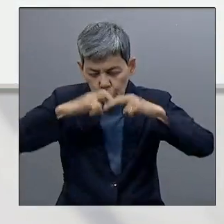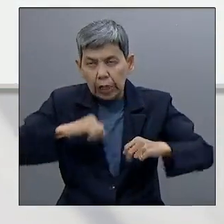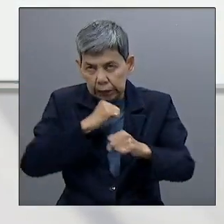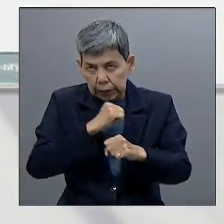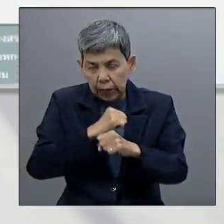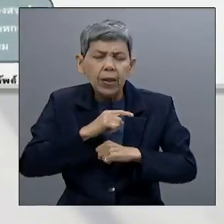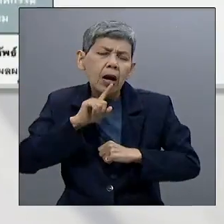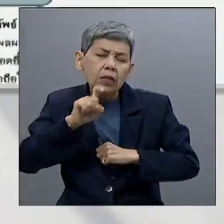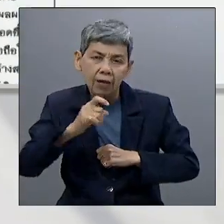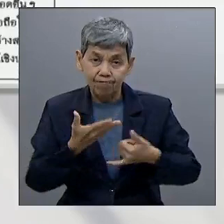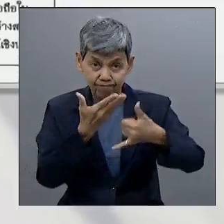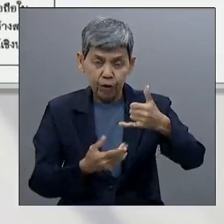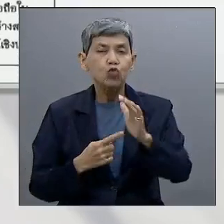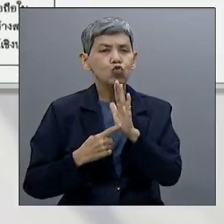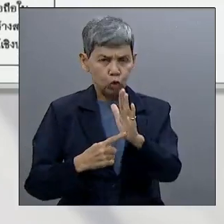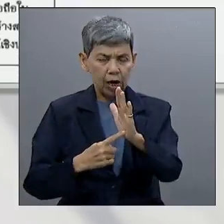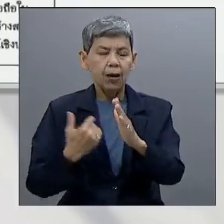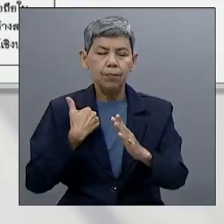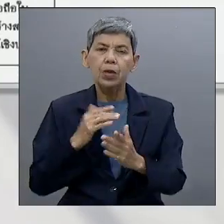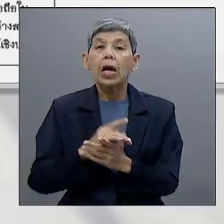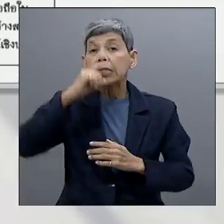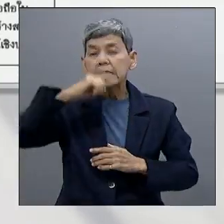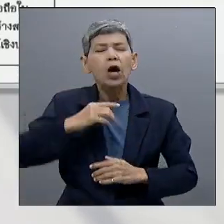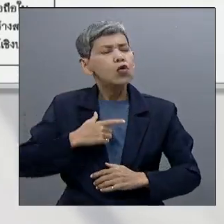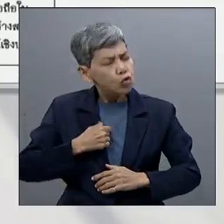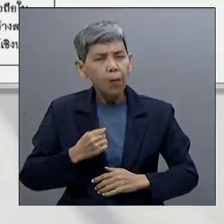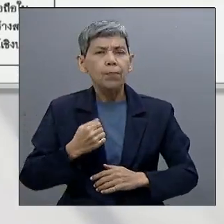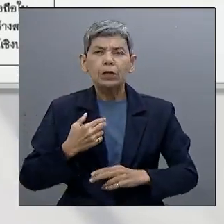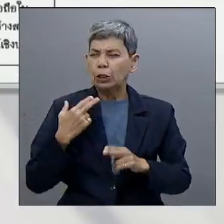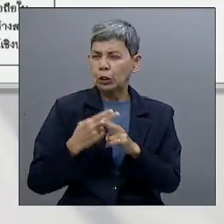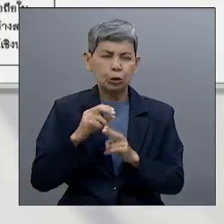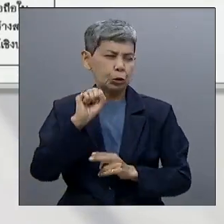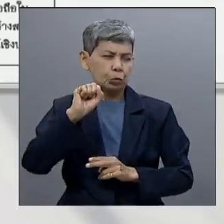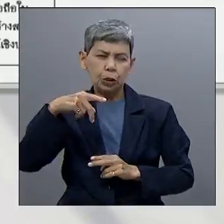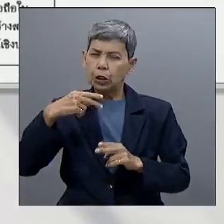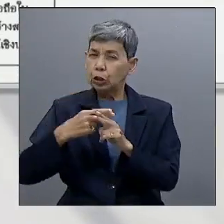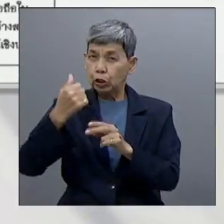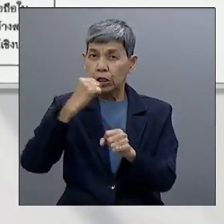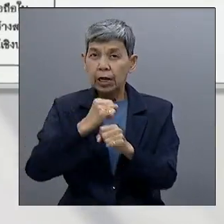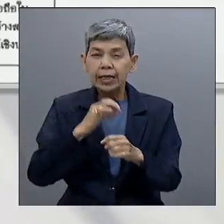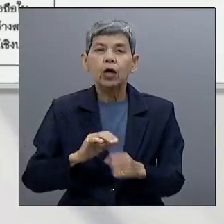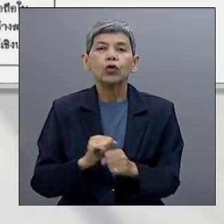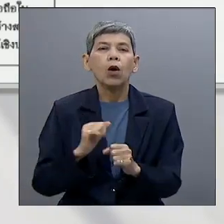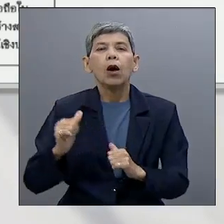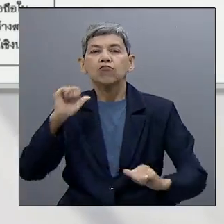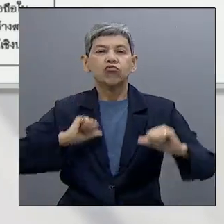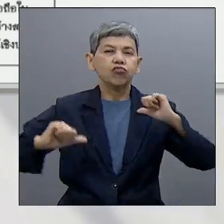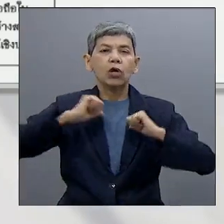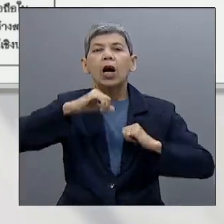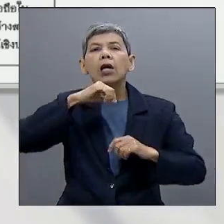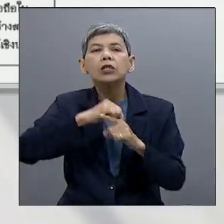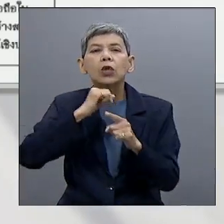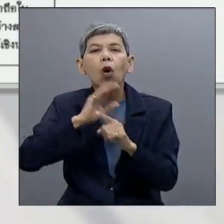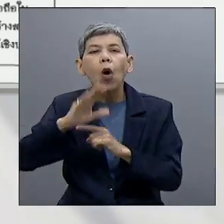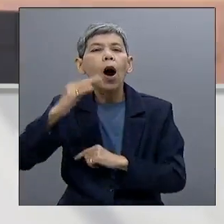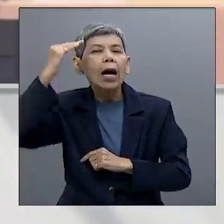ะคะอาจารย์ได้ยกตัวอย่างในสิ่งที่คนไทยชอบขนานนามว่าเป็นซอฟต์พาวเวอร์ก็คืออุตสาหกรรมบันเทิงของเกาหลีใต้ค่ะแ